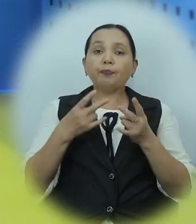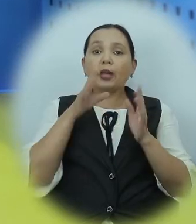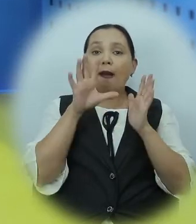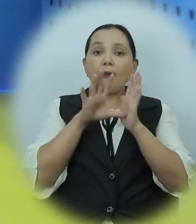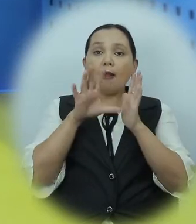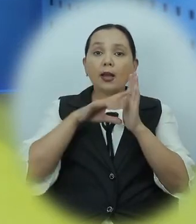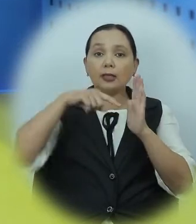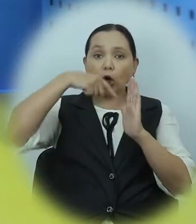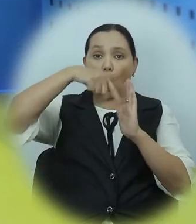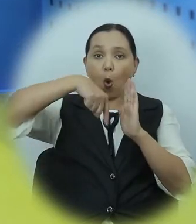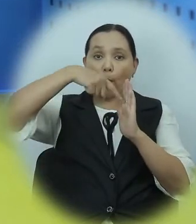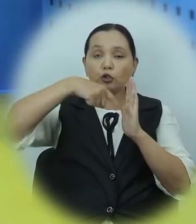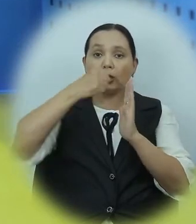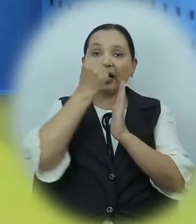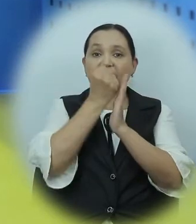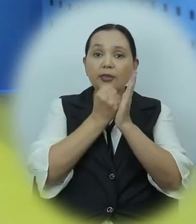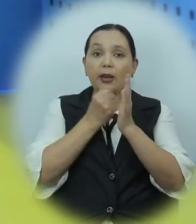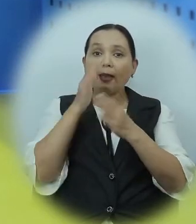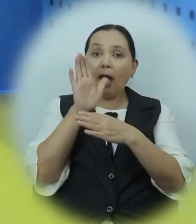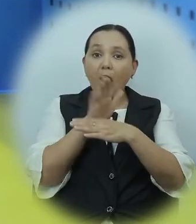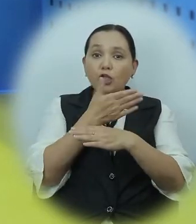elektr ko'pchitkichni qismlarga ajratamiz.